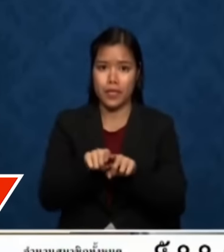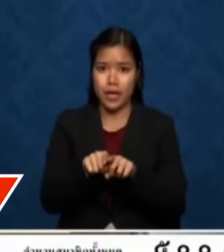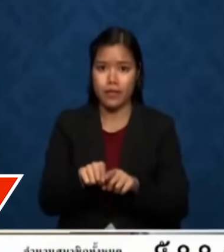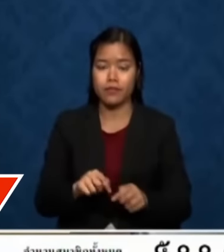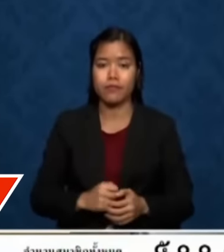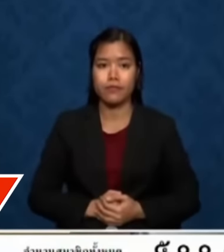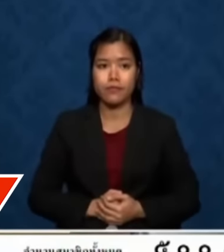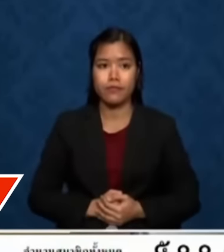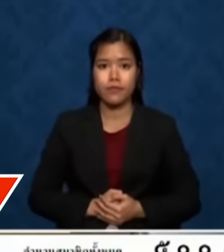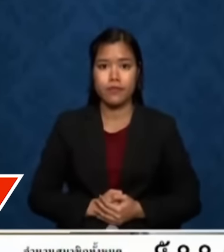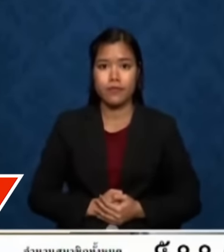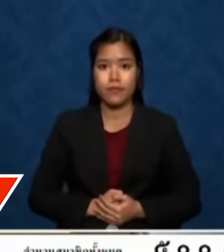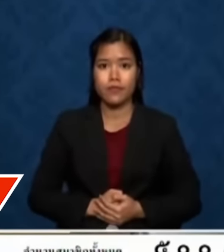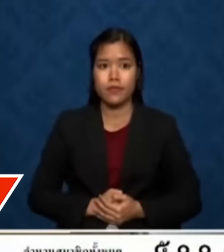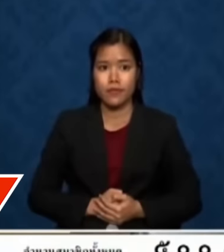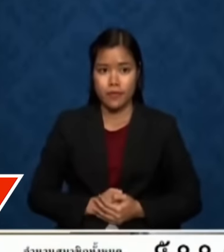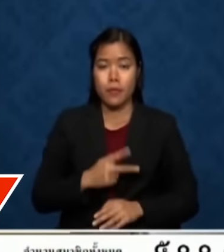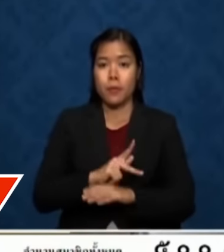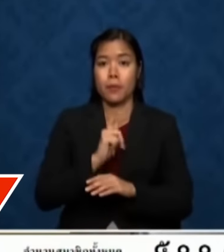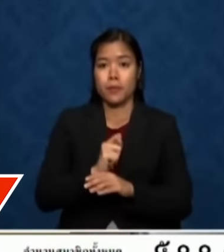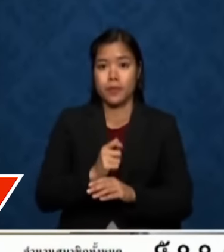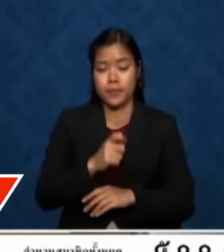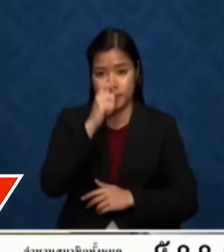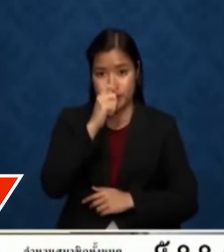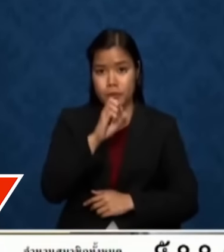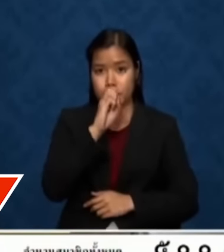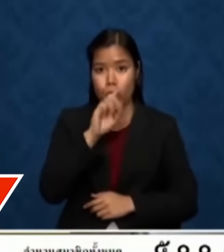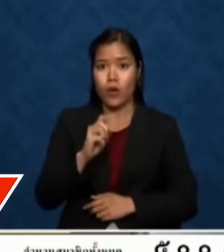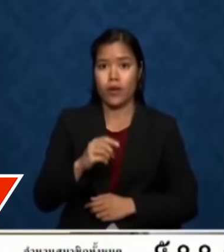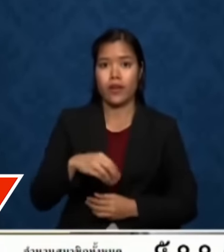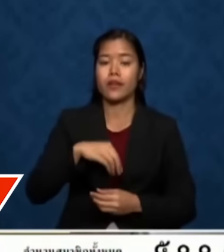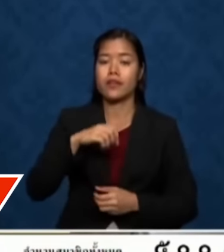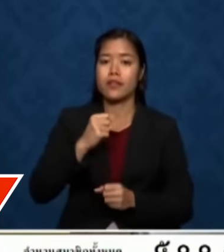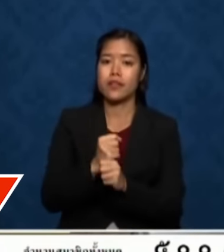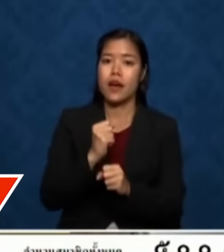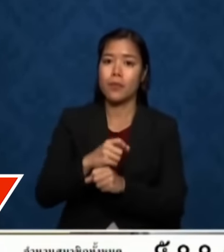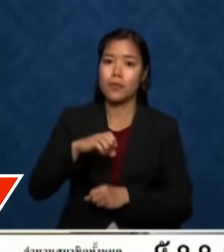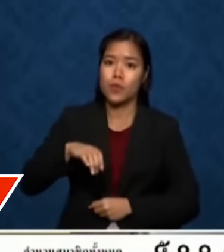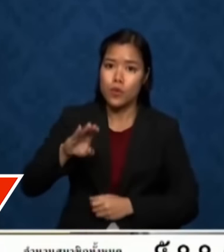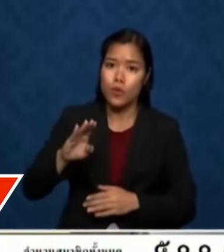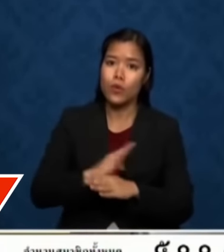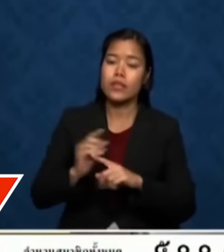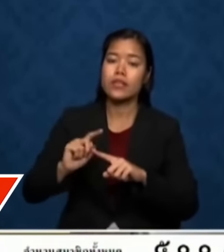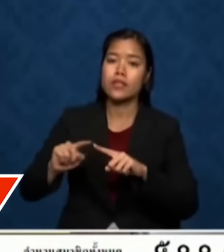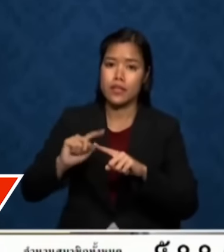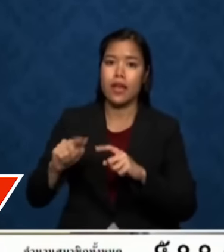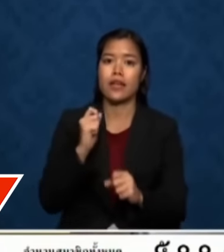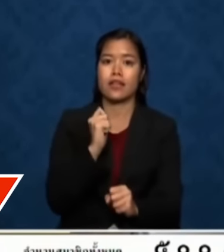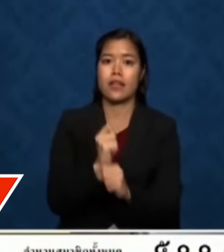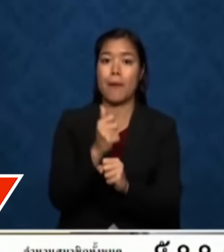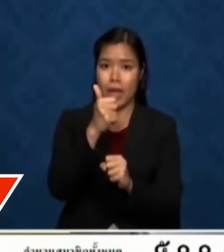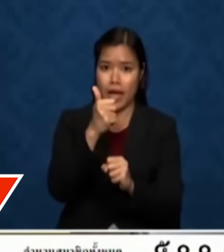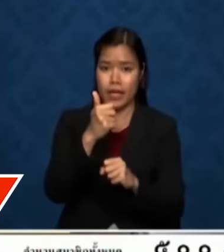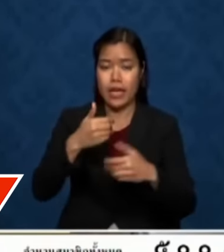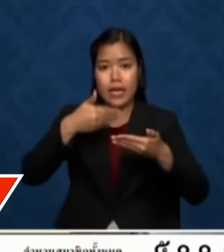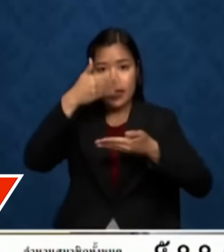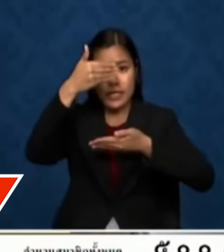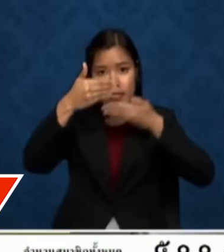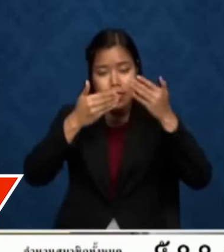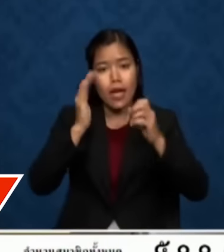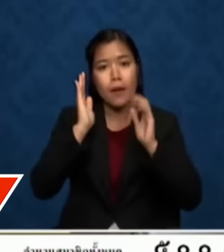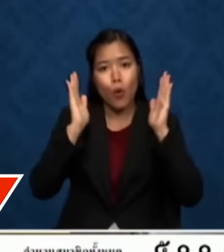พค่ะดิฉันเข้าใจค่ะว่าธุรกิจมันเกิดขึ้นได้รัฐบาลและสื่อมวลชนเขาสามารถจัดกิจกรรมโฆษณาประชาสัม